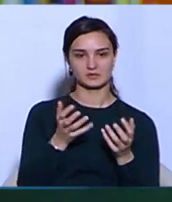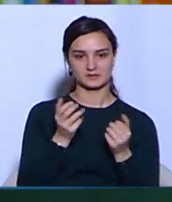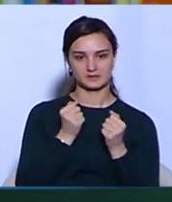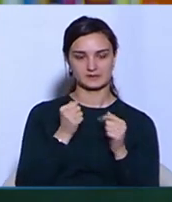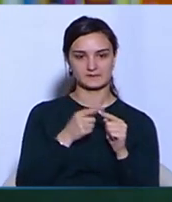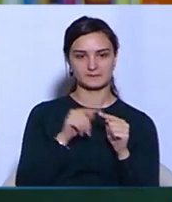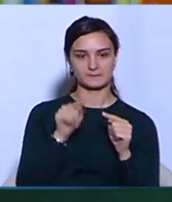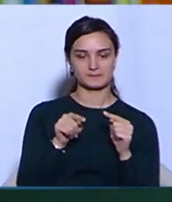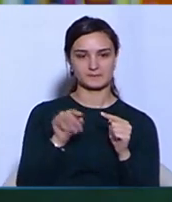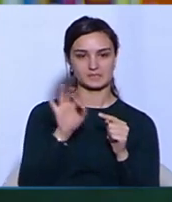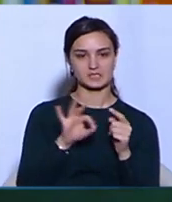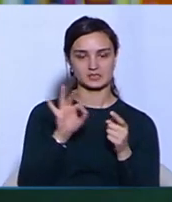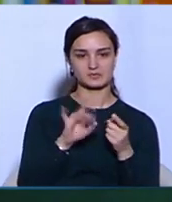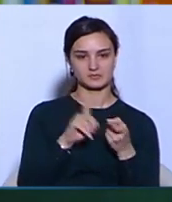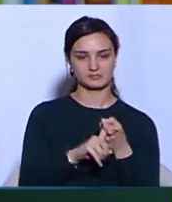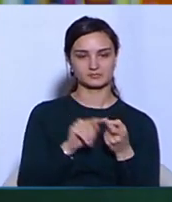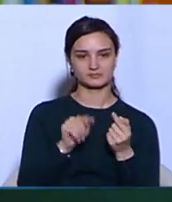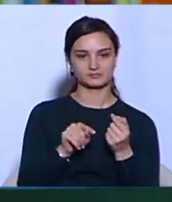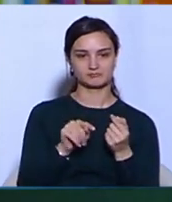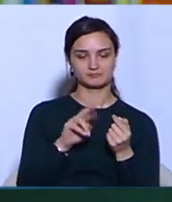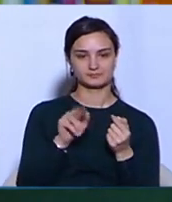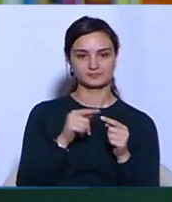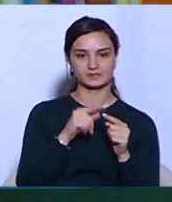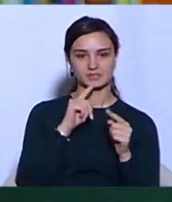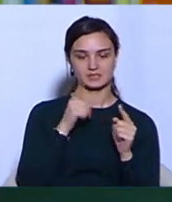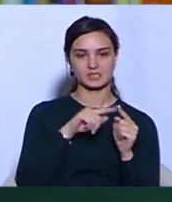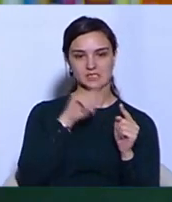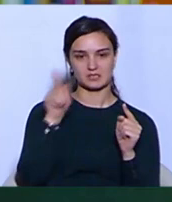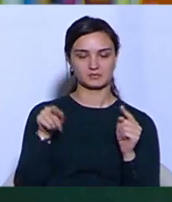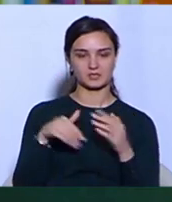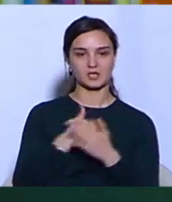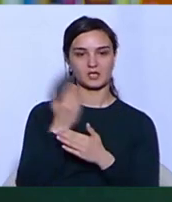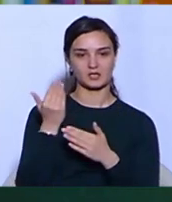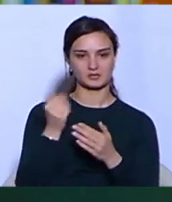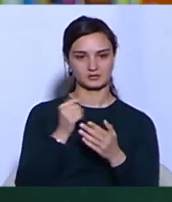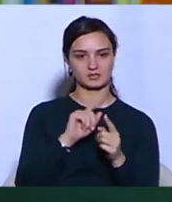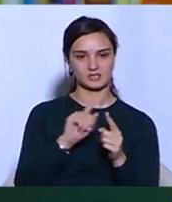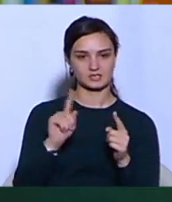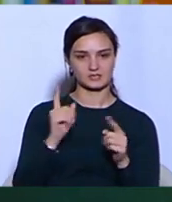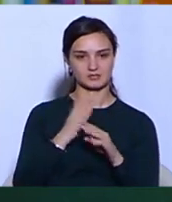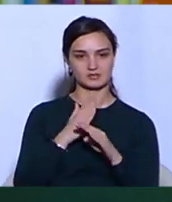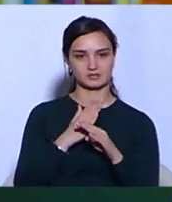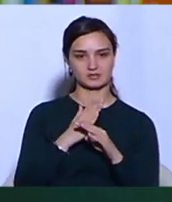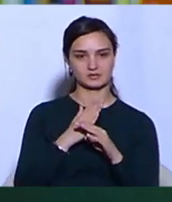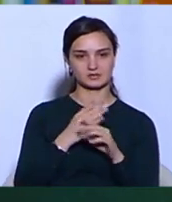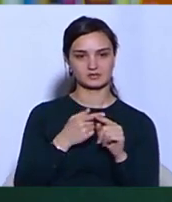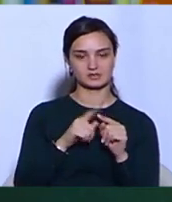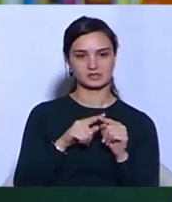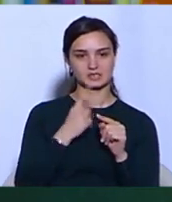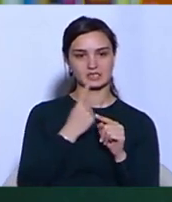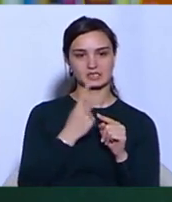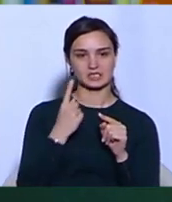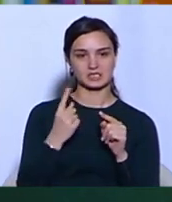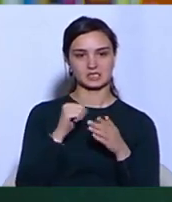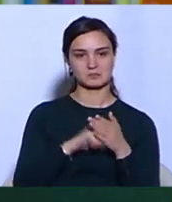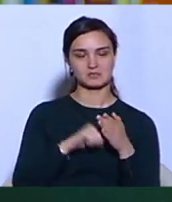ვიღებთ ამ სფეროსთან დაკავშირებით. და წლიდან წლამდე ახალი გამოწვევების წინაშე ვდგებით ხოლმე. რეალურად ერთ-ერთი მთავარი